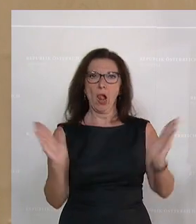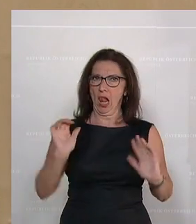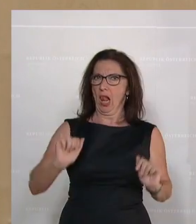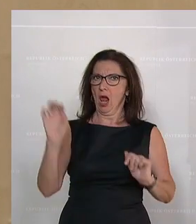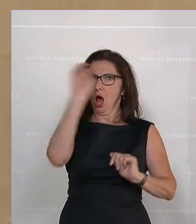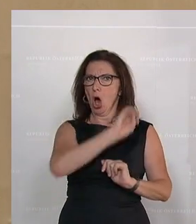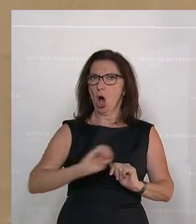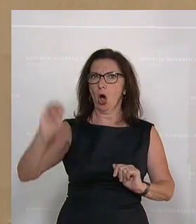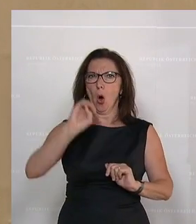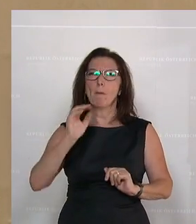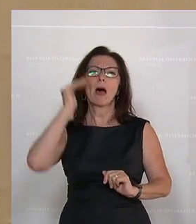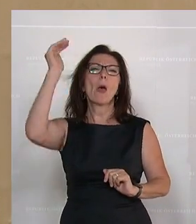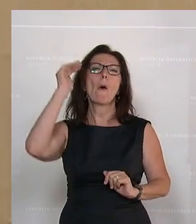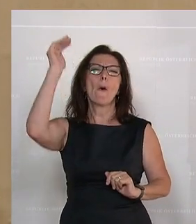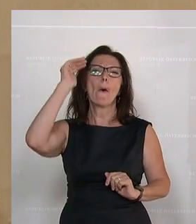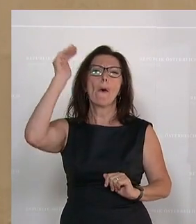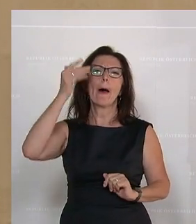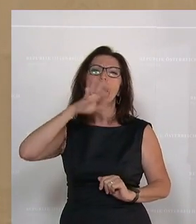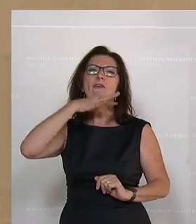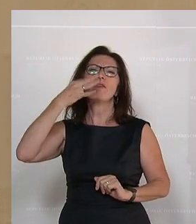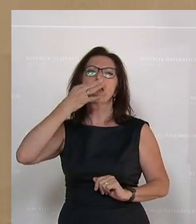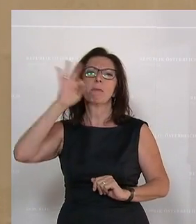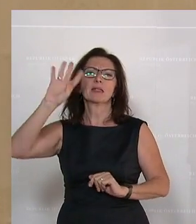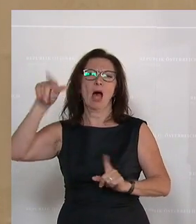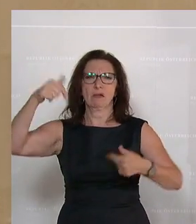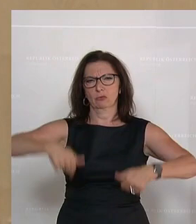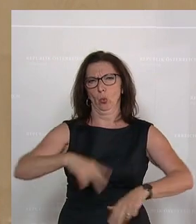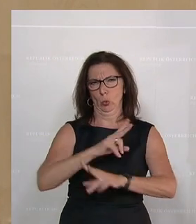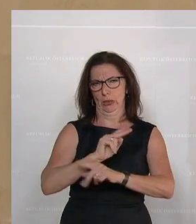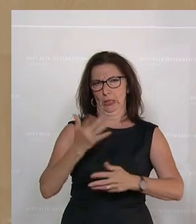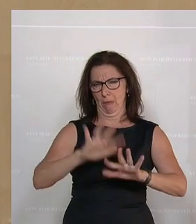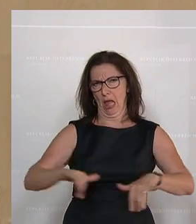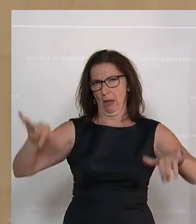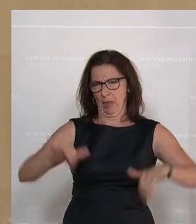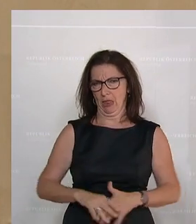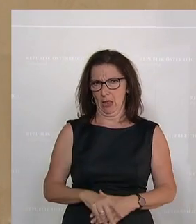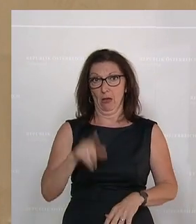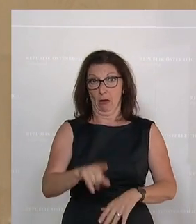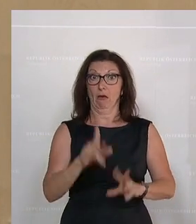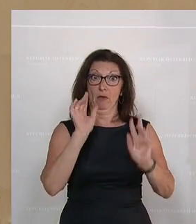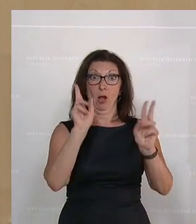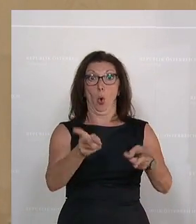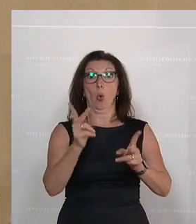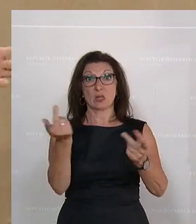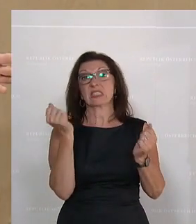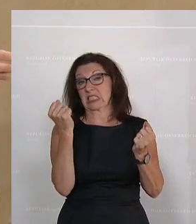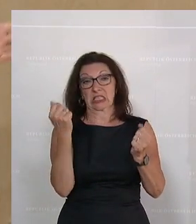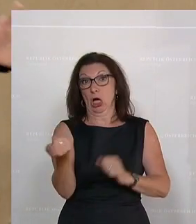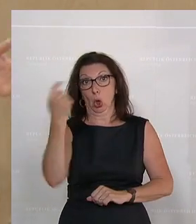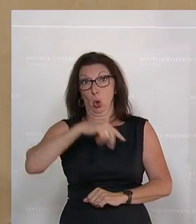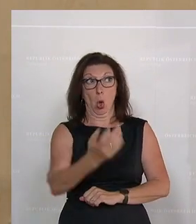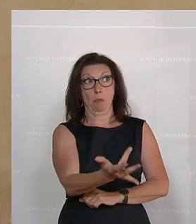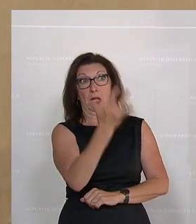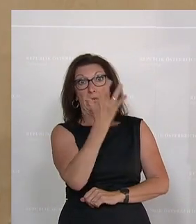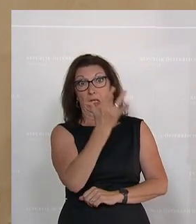europäischen elite viel viel wohler als im österreichischen parlament wo ich auch noch einen gegenwind ins gesicht bekommen ist auch eine klare